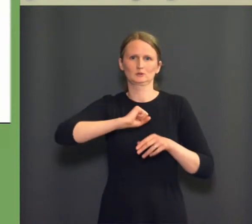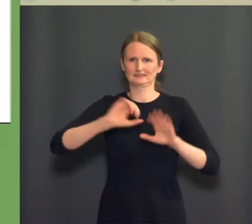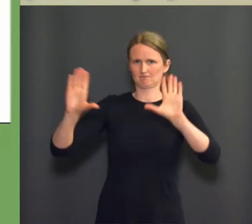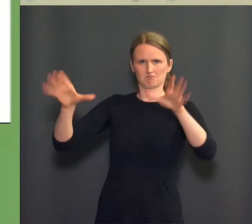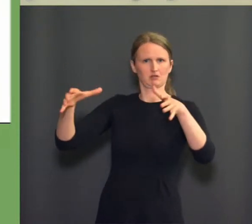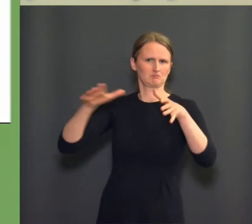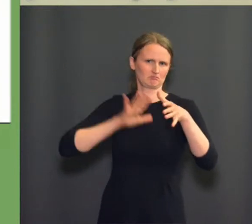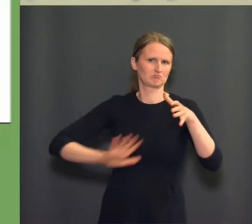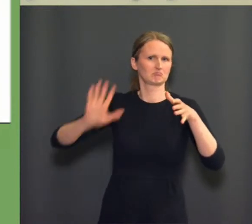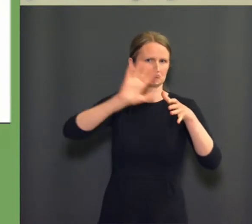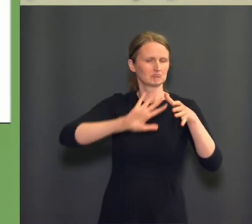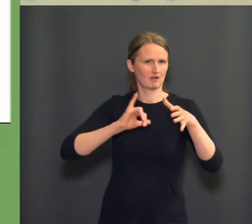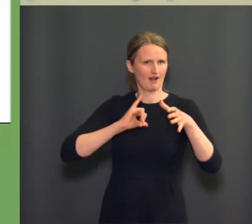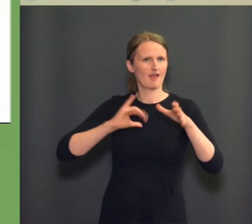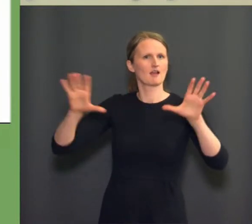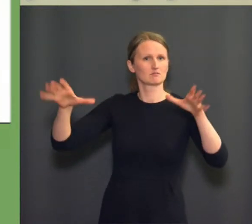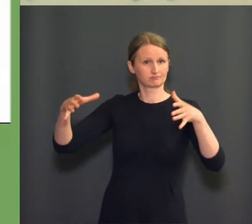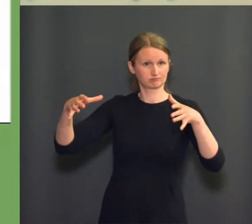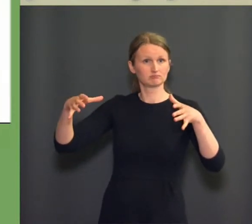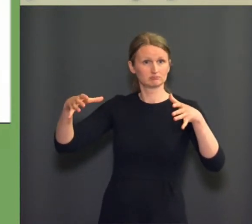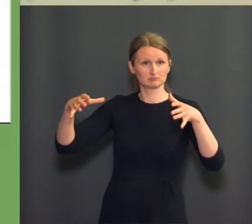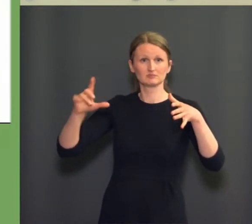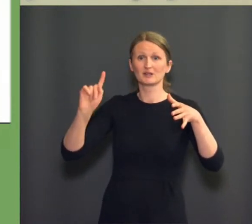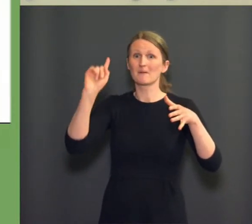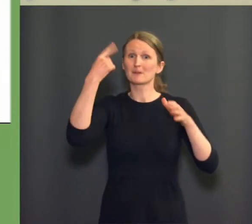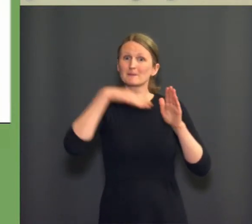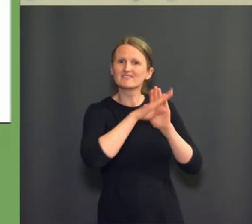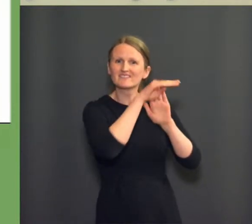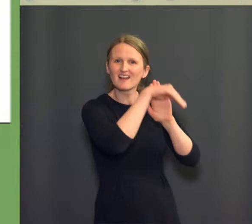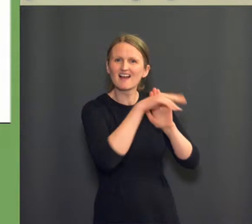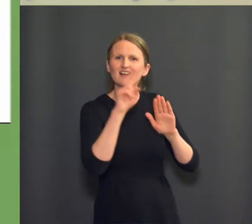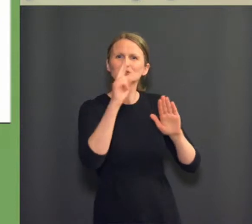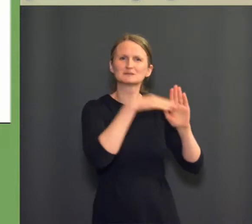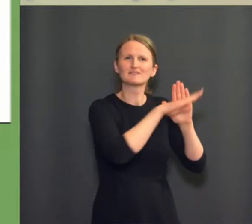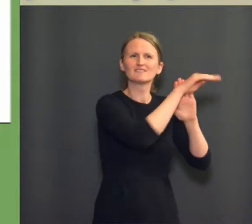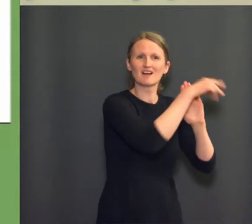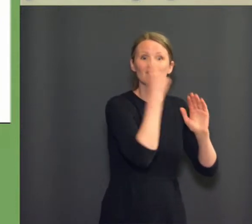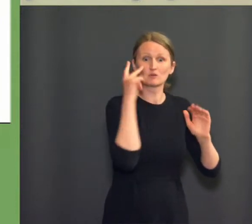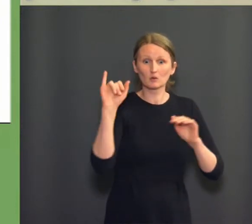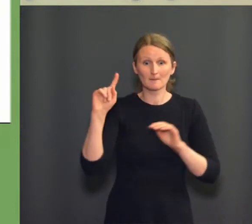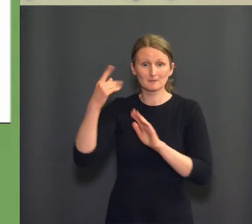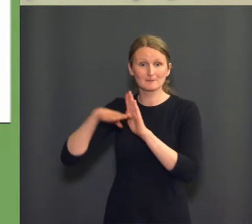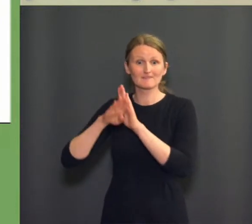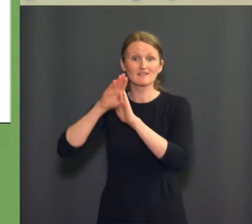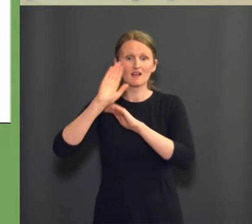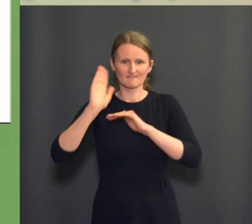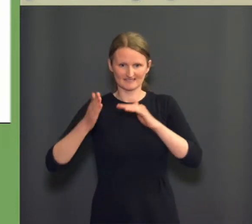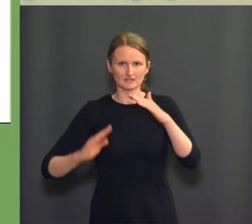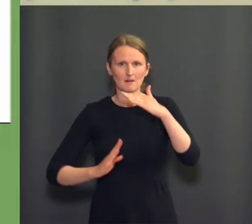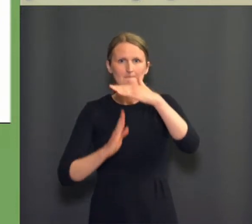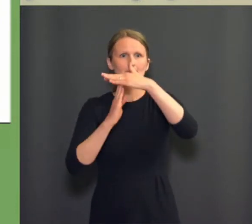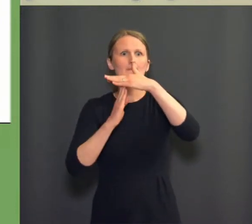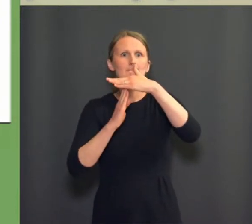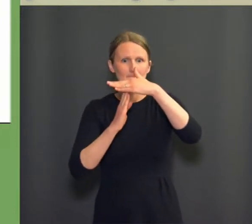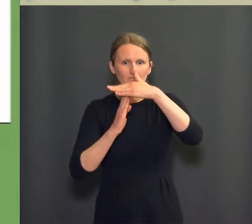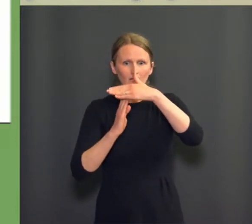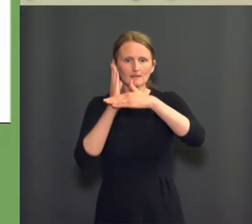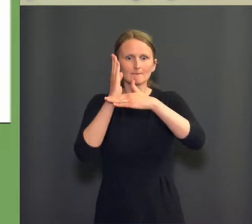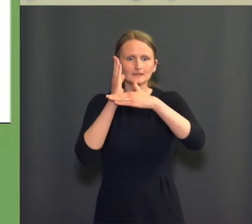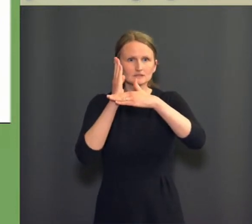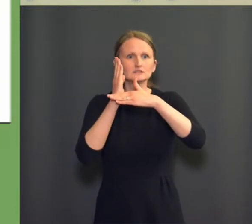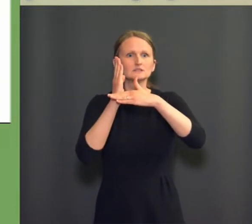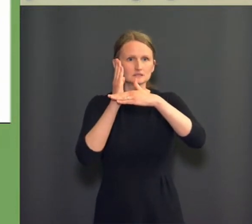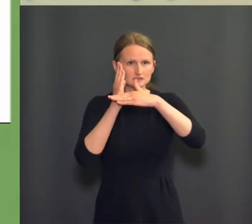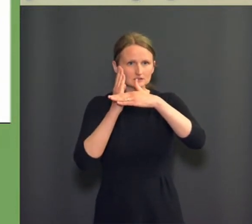première et la deuxième vague, on a effectivement touché cette ligne, on a même dépassé un petit peu lors de la deuxième vague. Vous voyez en rouge